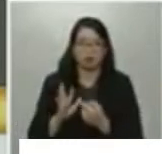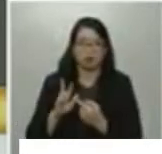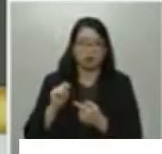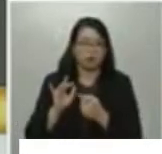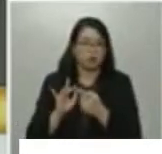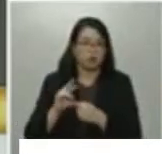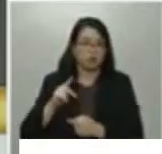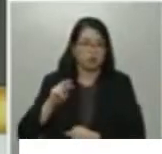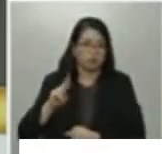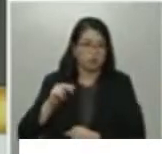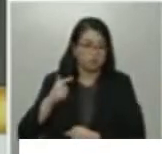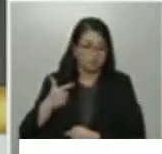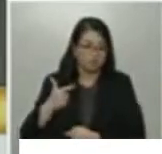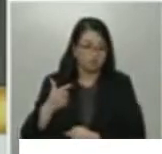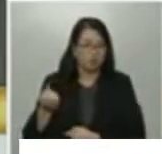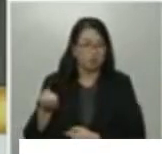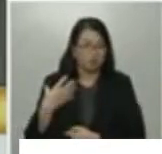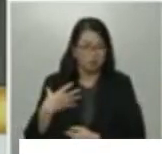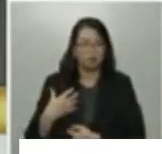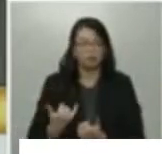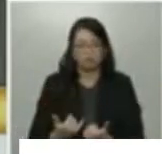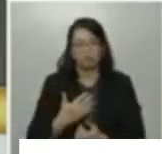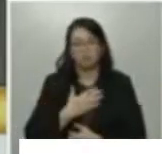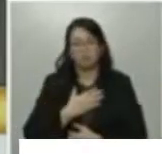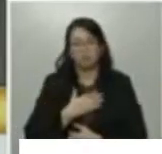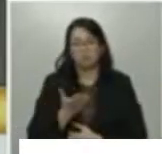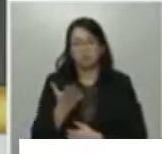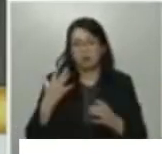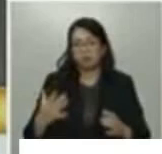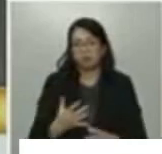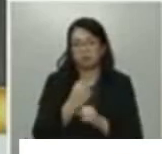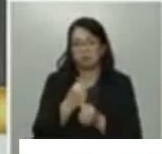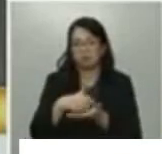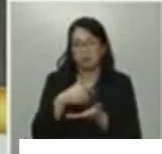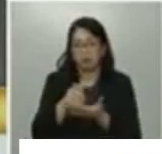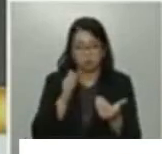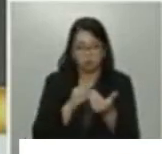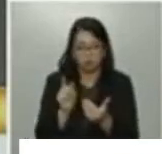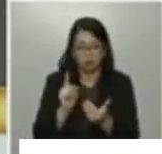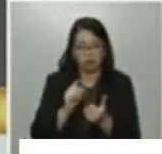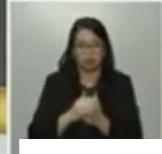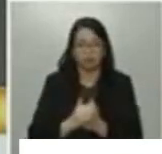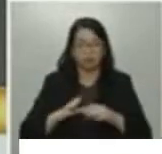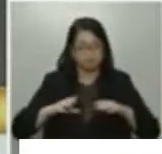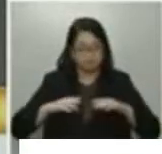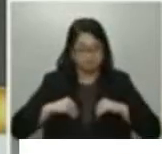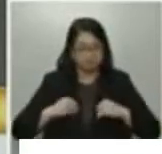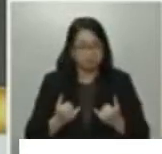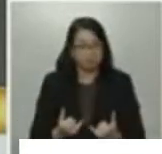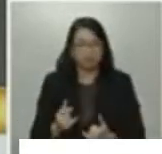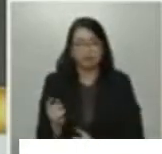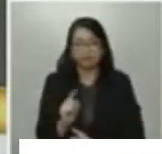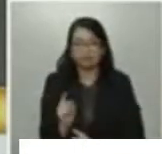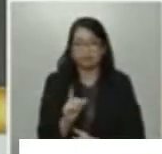ยผมเวลาจำกัดจะขอสรุปว่าสิ่งที่เรายอมรับกันแล้ว